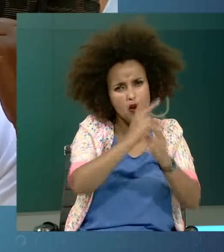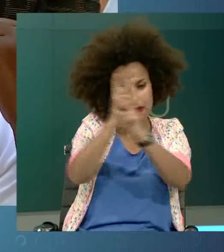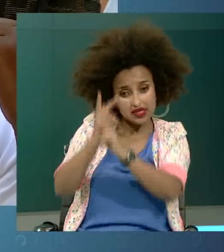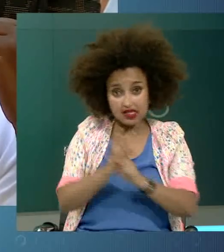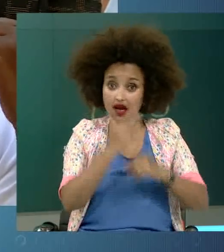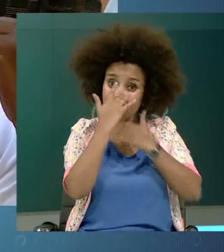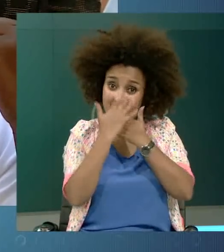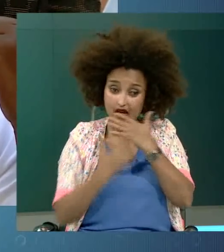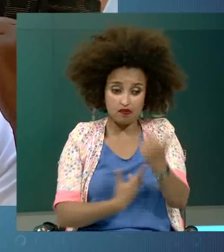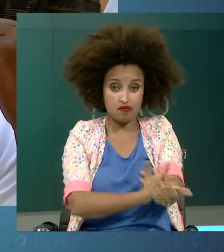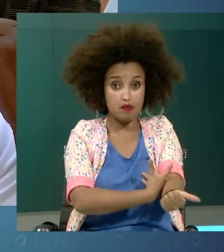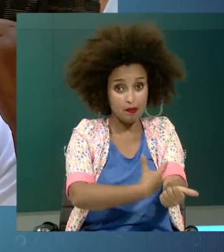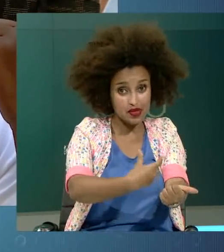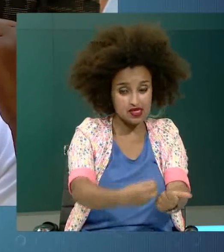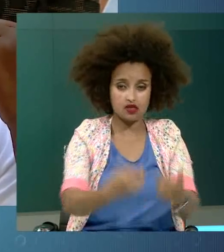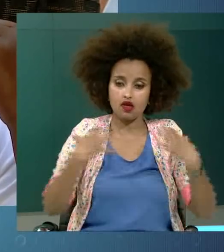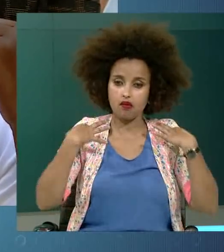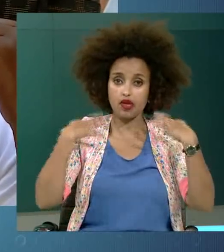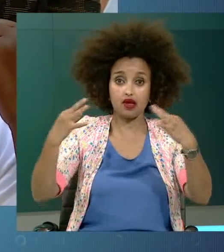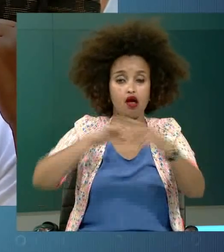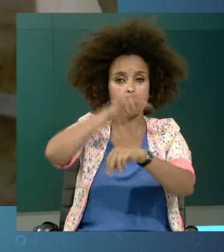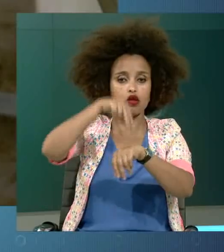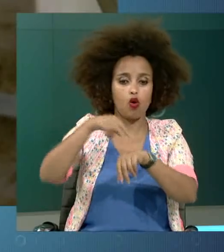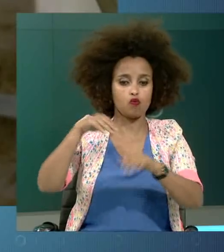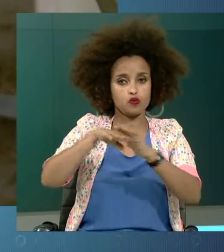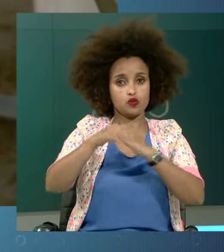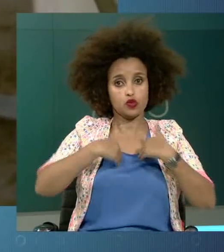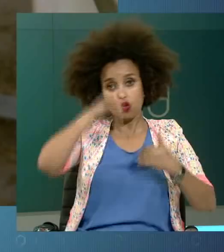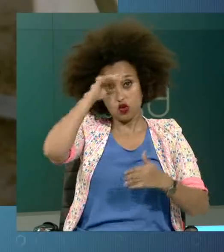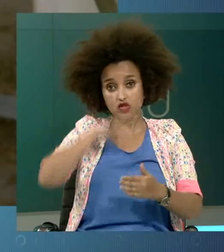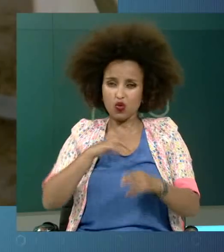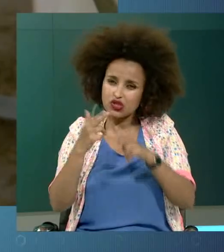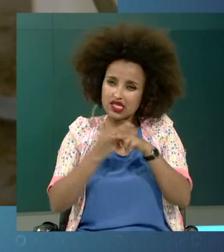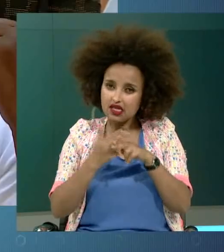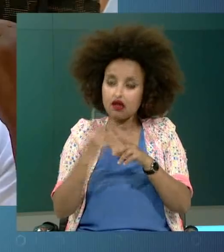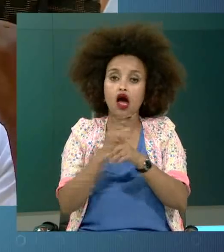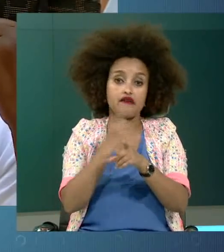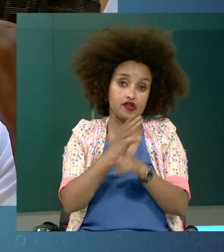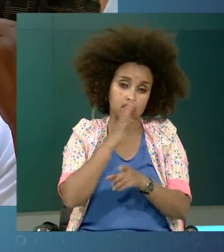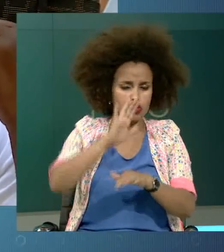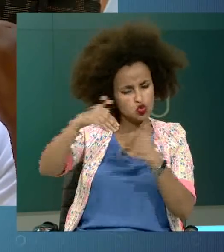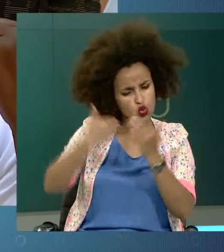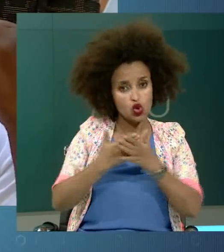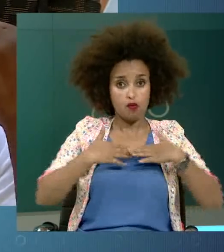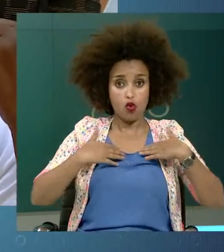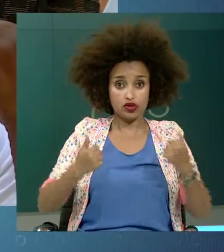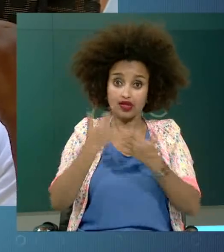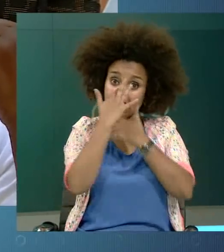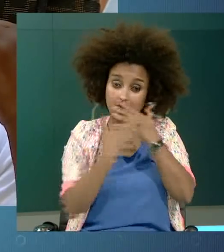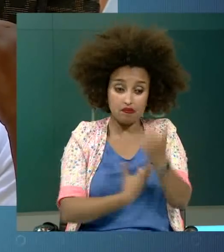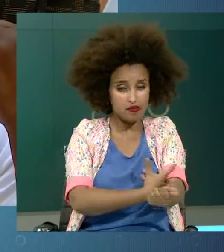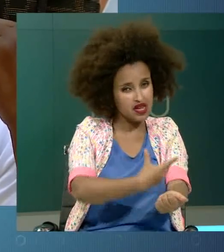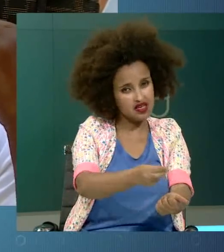ቢለገስ በጤና ተቋማታችን ውስጥ ያሉ ሰዎች የደም እጥረት አይፈጠርባቸውምና ሁሉም ወጣት እየመጣ ቢለገስ ደስ ይለኛል ማለት